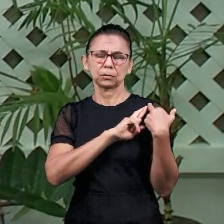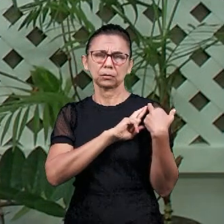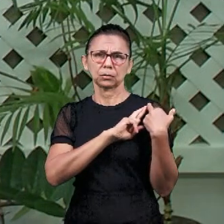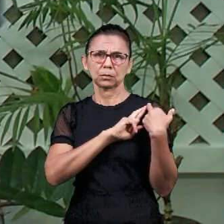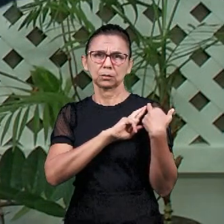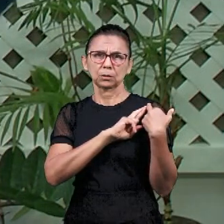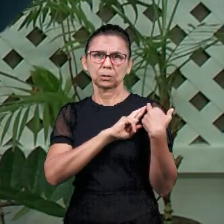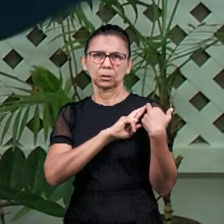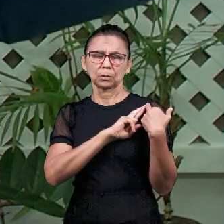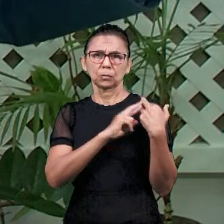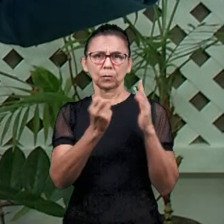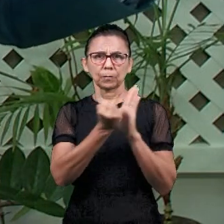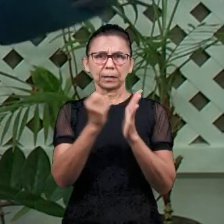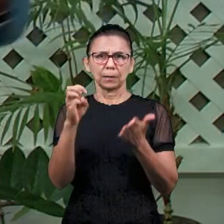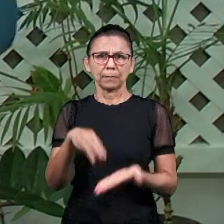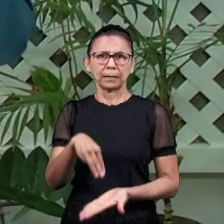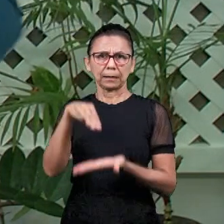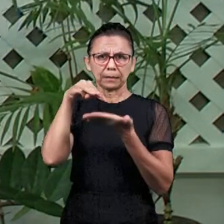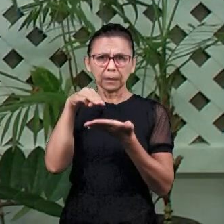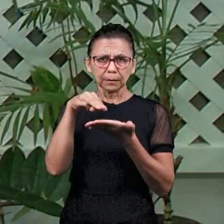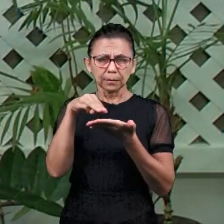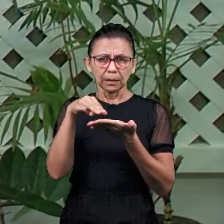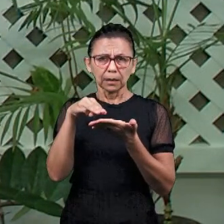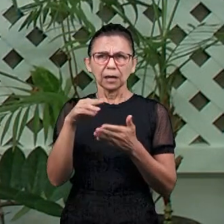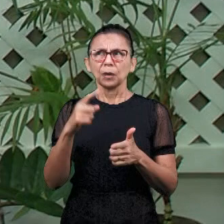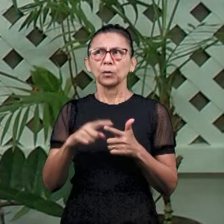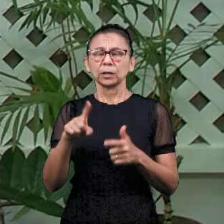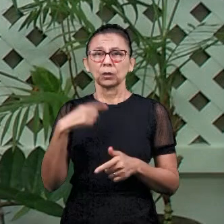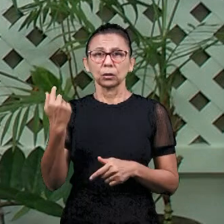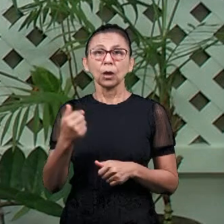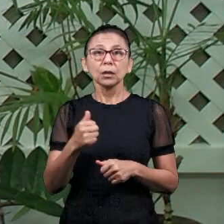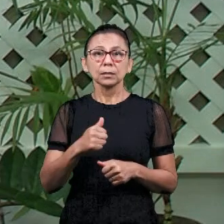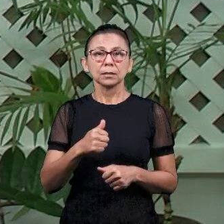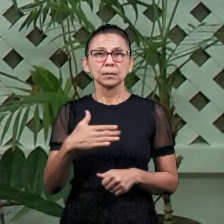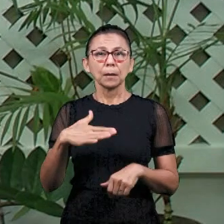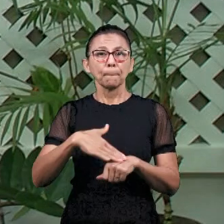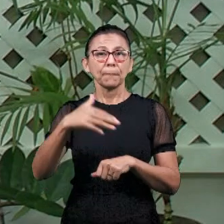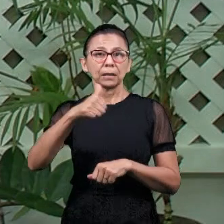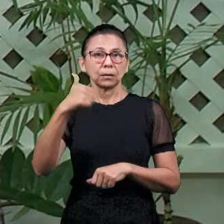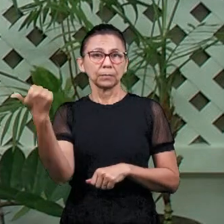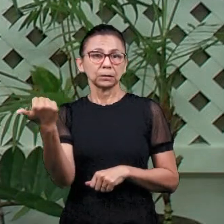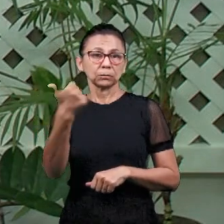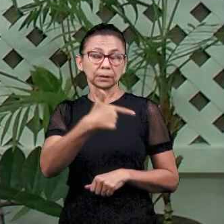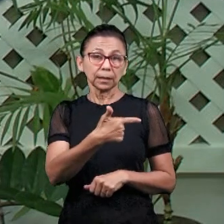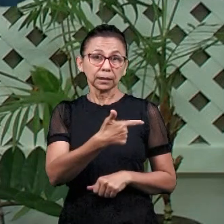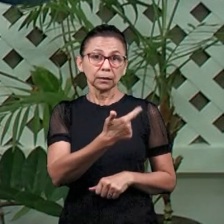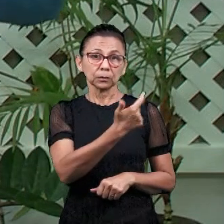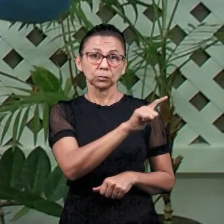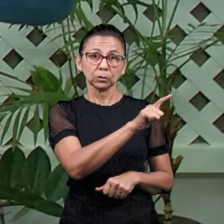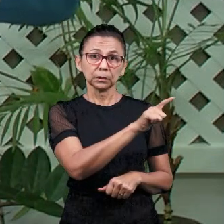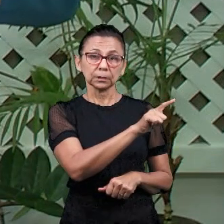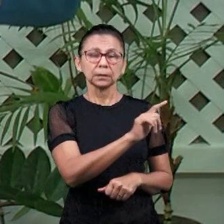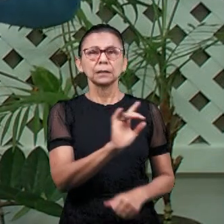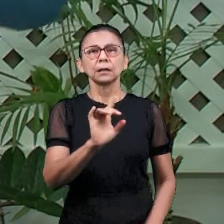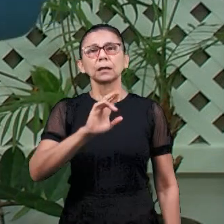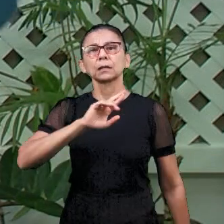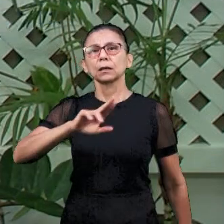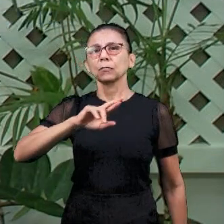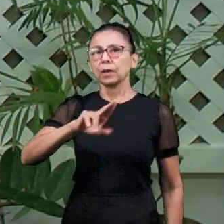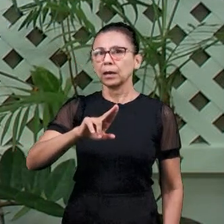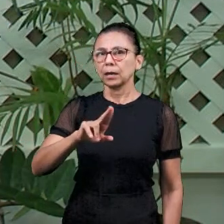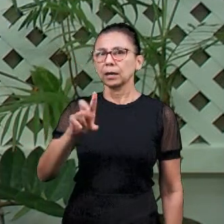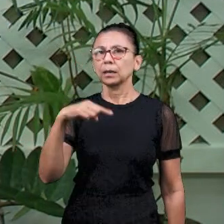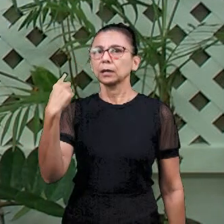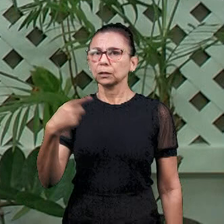cela ne veut pas dire que nous sommes meilleurs que les autres, mais nous voulons dire que nous avons un message, que nous sommes obligés de la